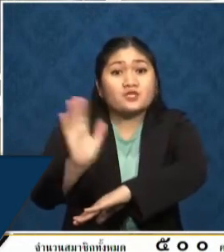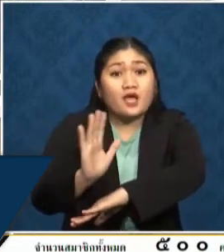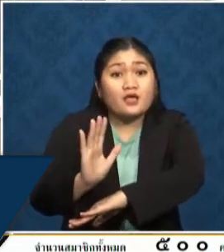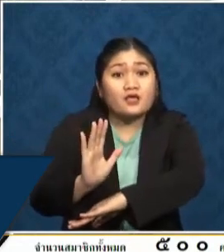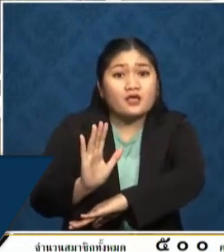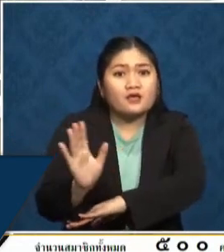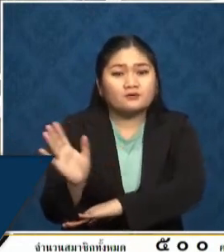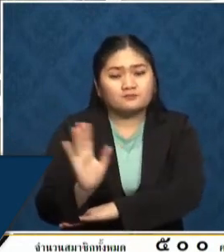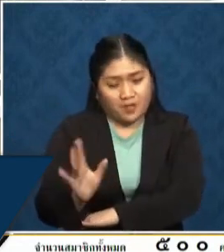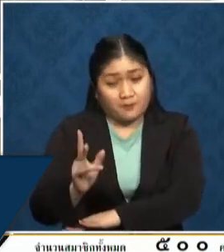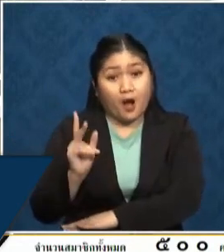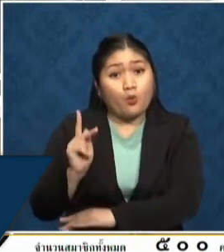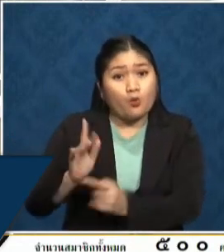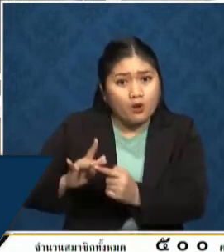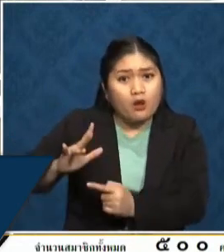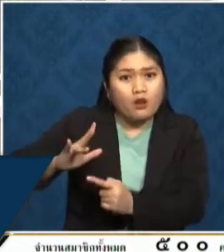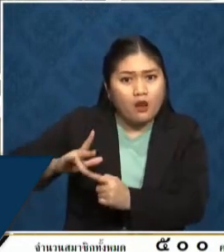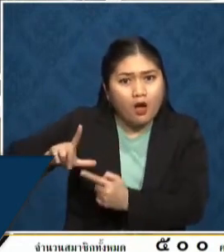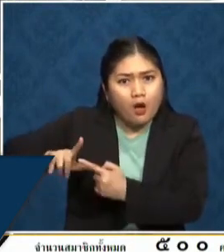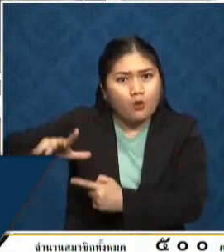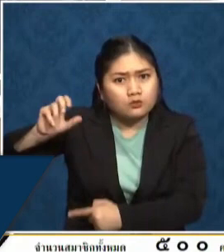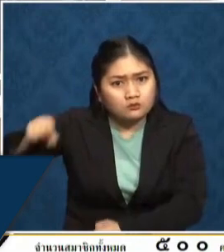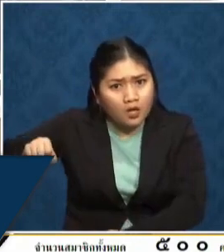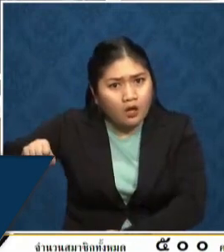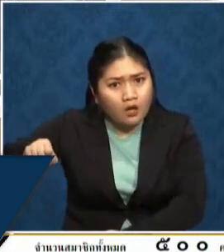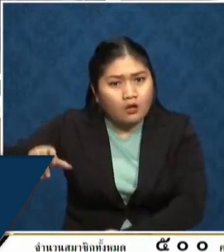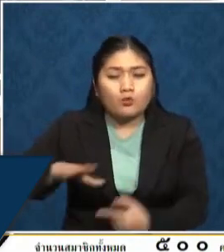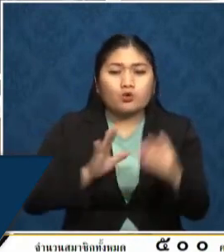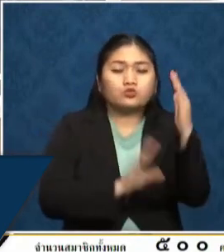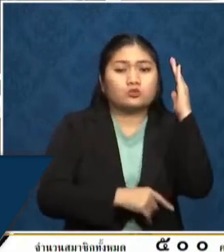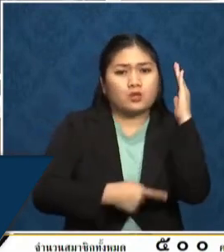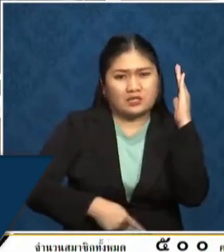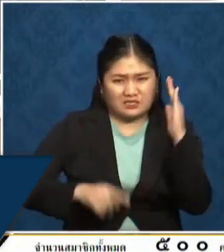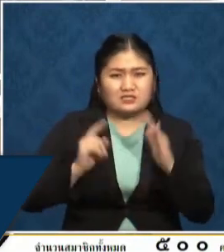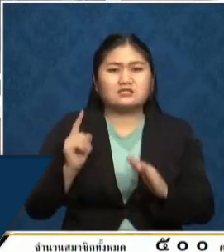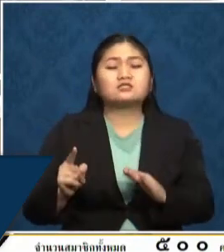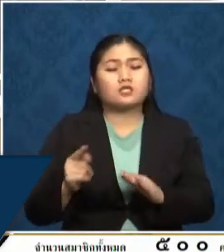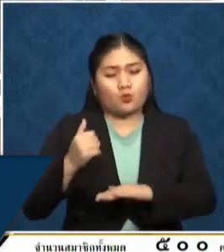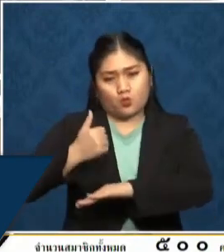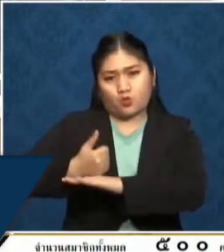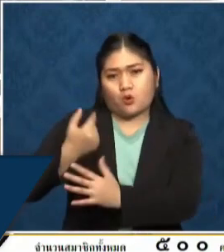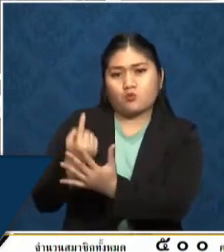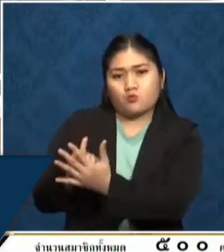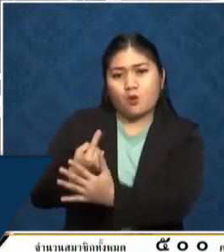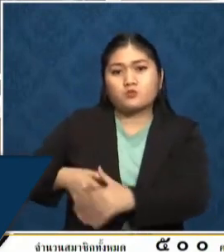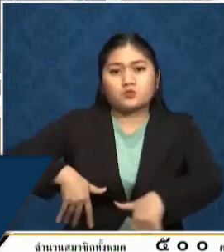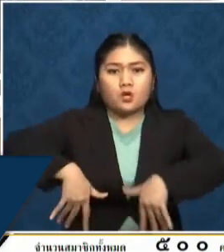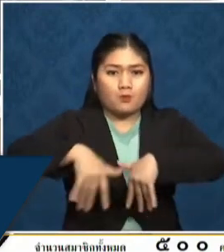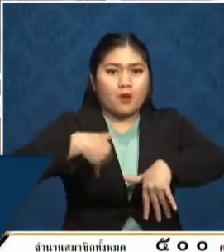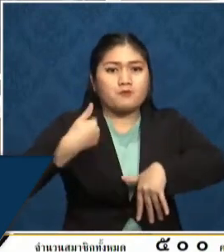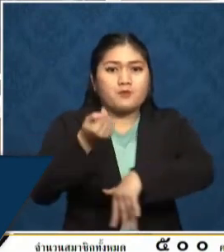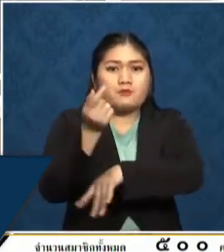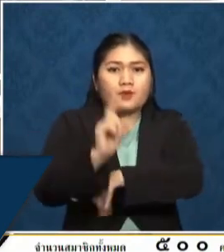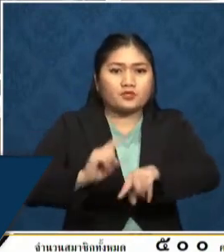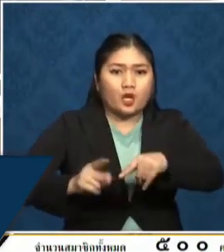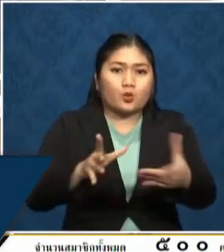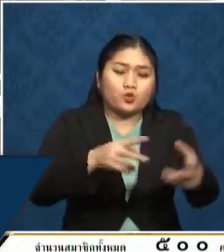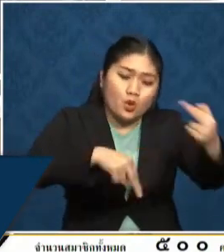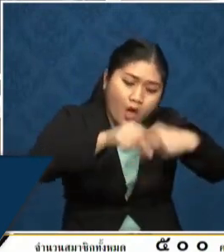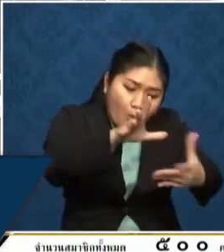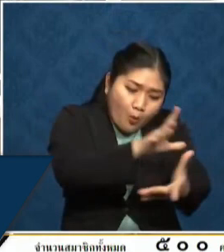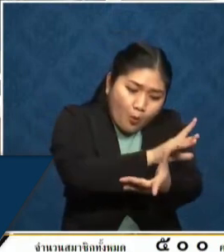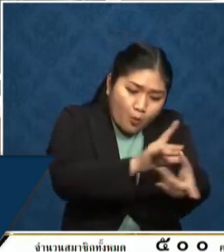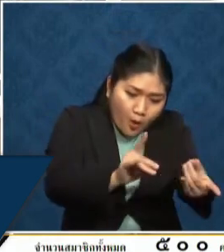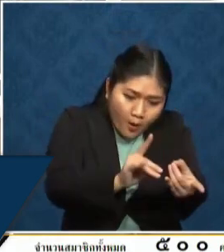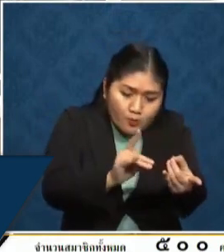ัแบบนั้นก็มีเฉพาะ ที่ 3 จัหดชัดแนภาคใต้ปราชบ้านมหลายแบบครับแบบ 1 ดูแ่เรื่องวัฐธรรมแบบ 1